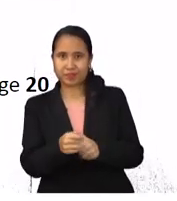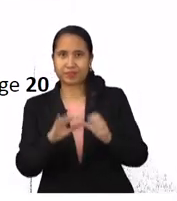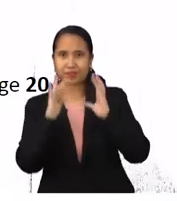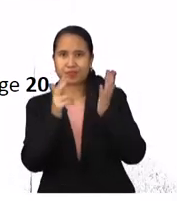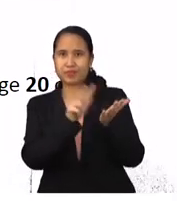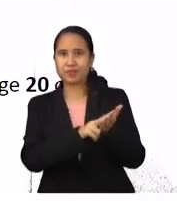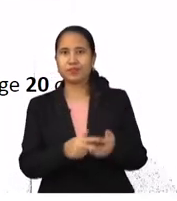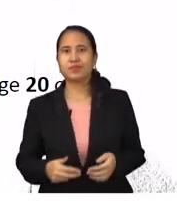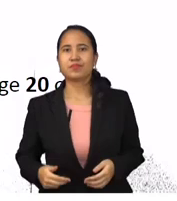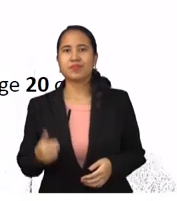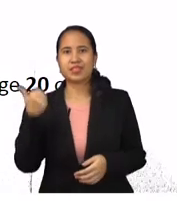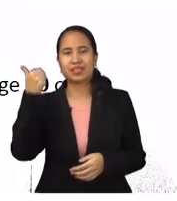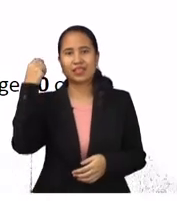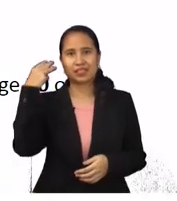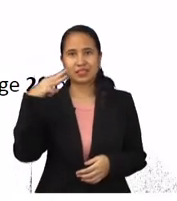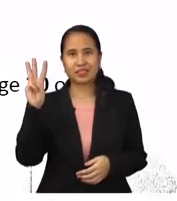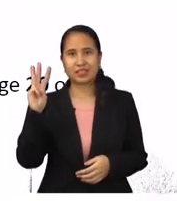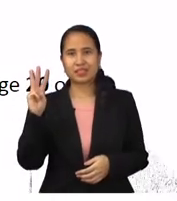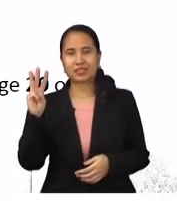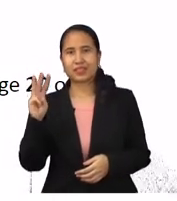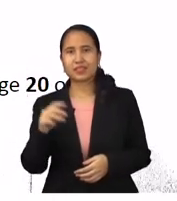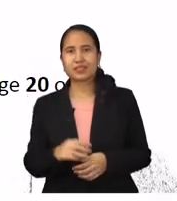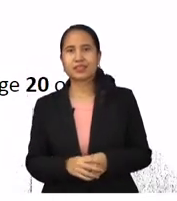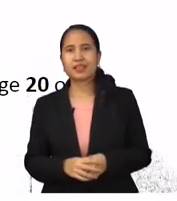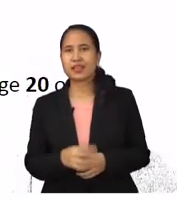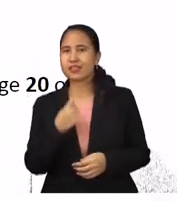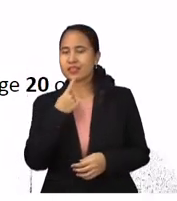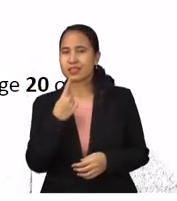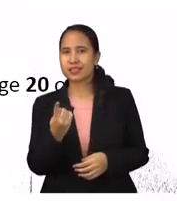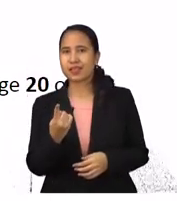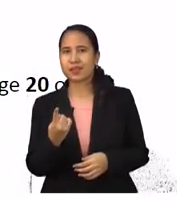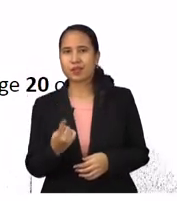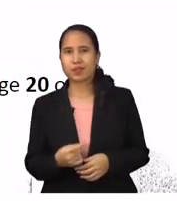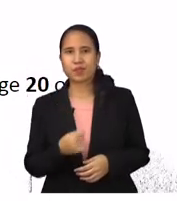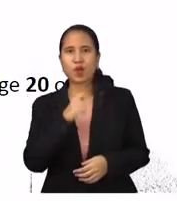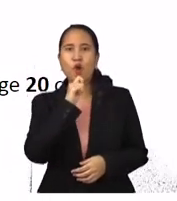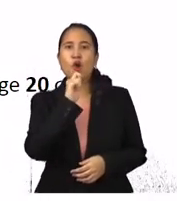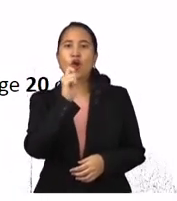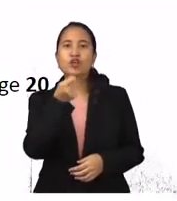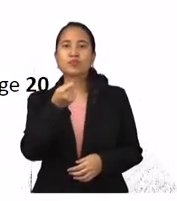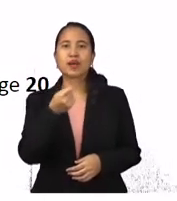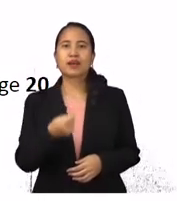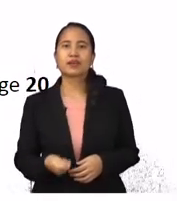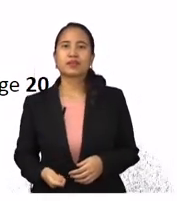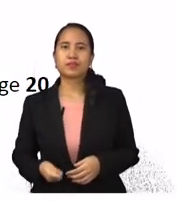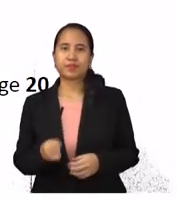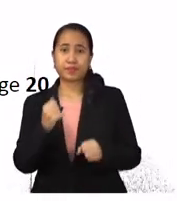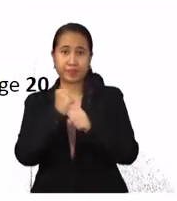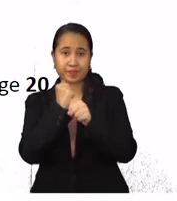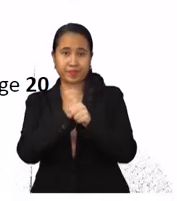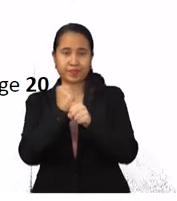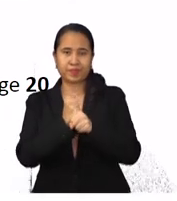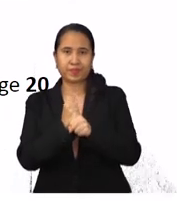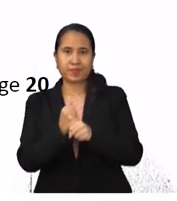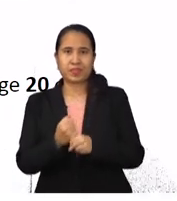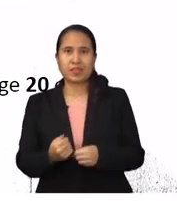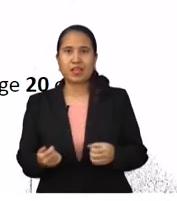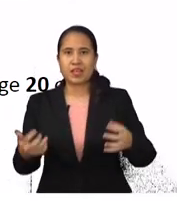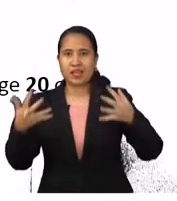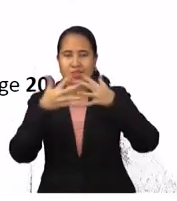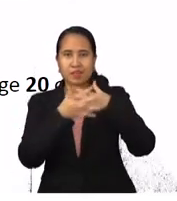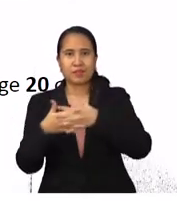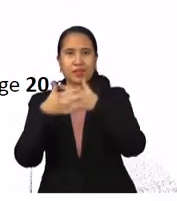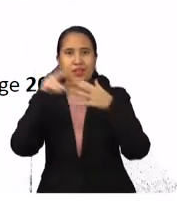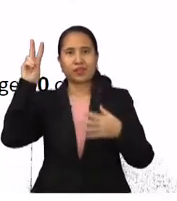nummer 36 is door het Mensenrechtencomité verwezen naar de uitspraken gedaan door het Inter-Amerikaanse Hof voor de Rechten